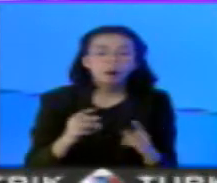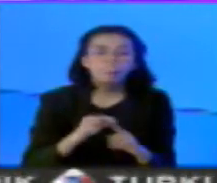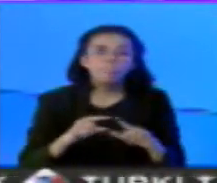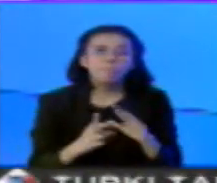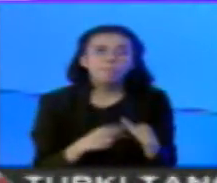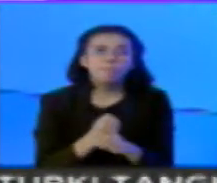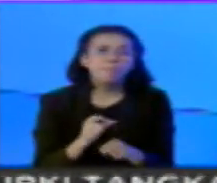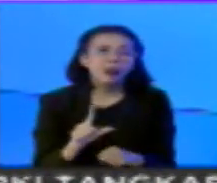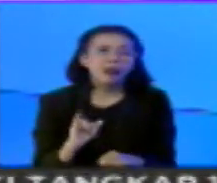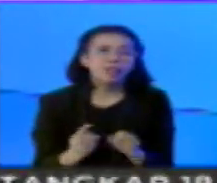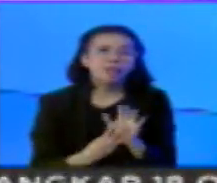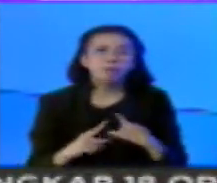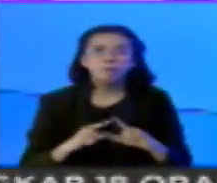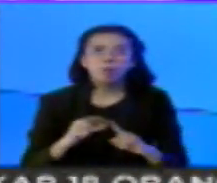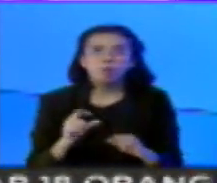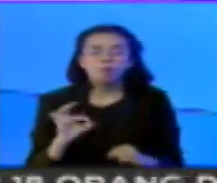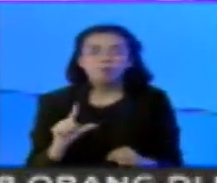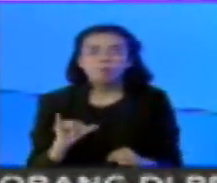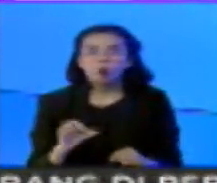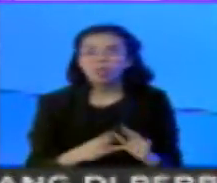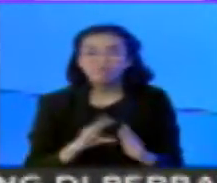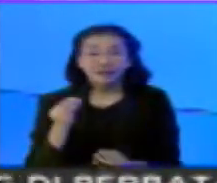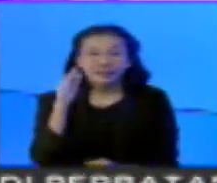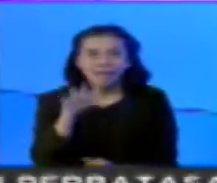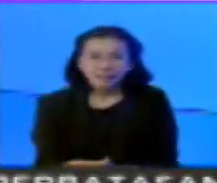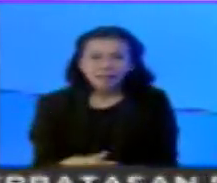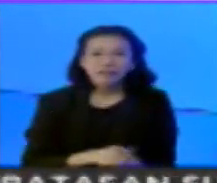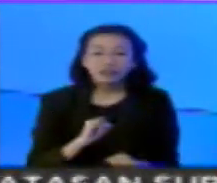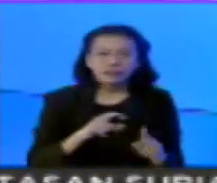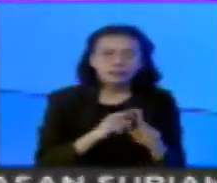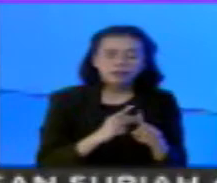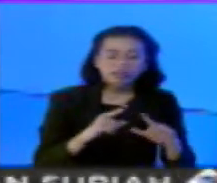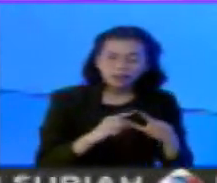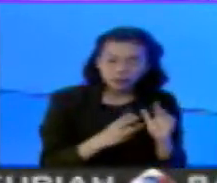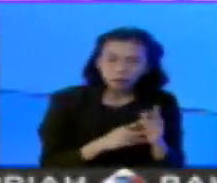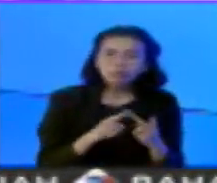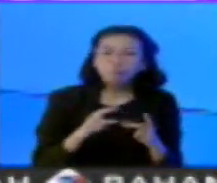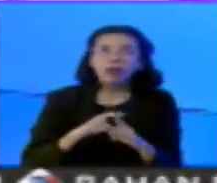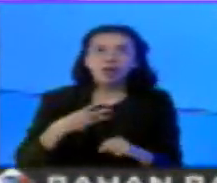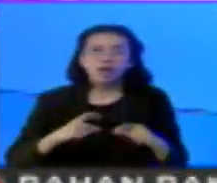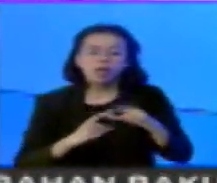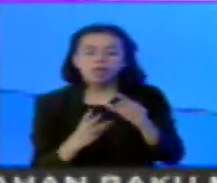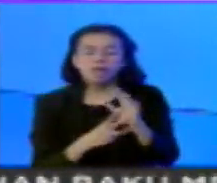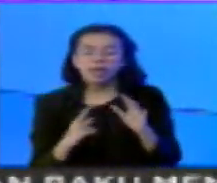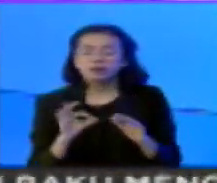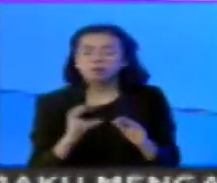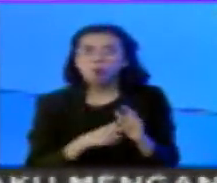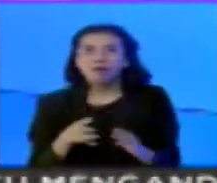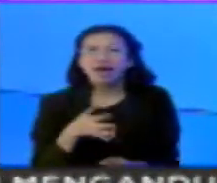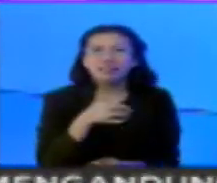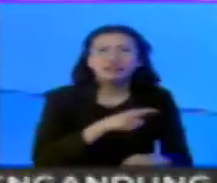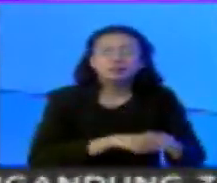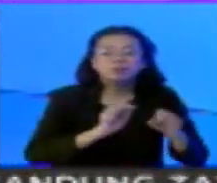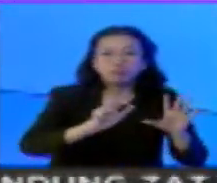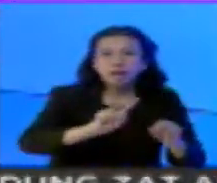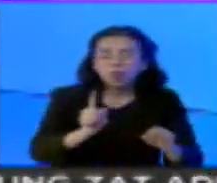Selatan. Hinca Panjaitan dan Habibur Rahman serta Desmond Mahesa tiba sekitar pukul 9.25 pagi tadi.